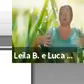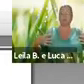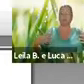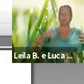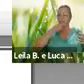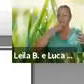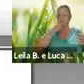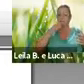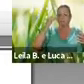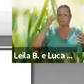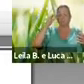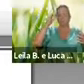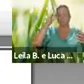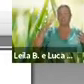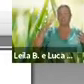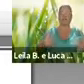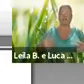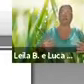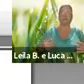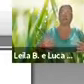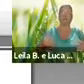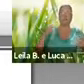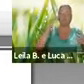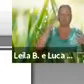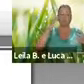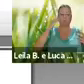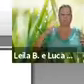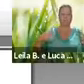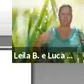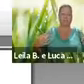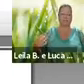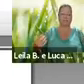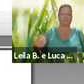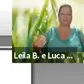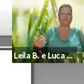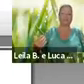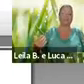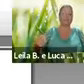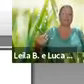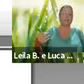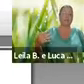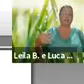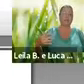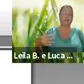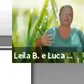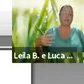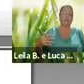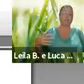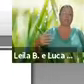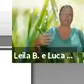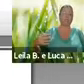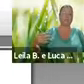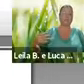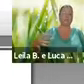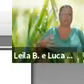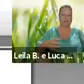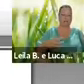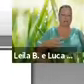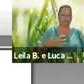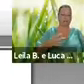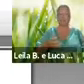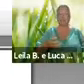il corpo viene utilizzato e come il corpo viene utilizzato, diciamo